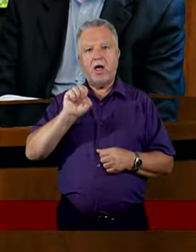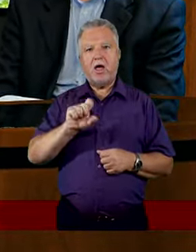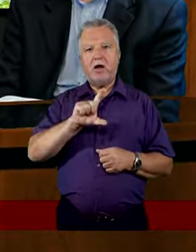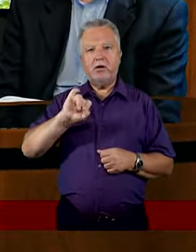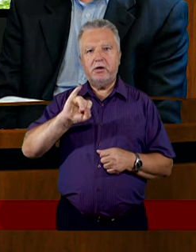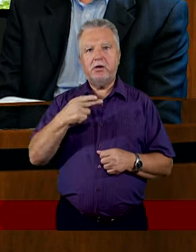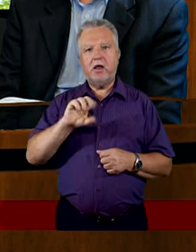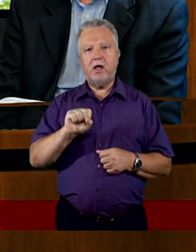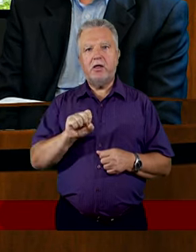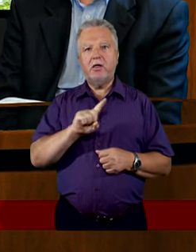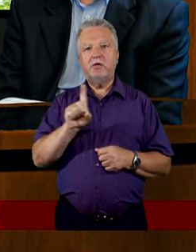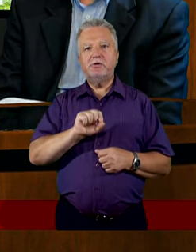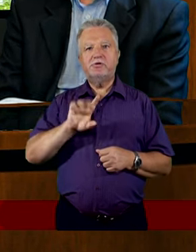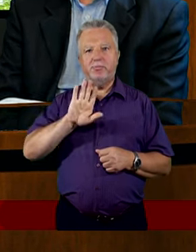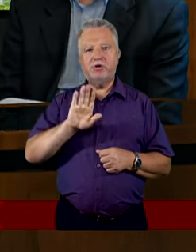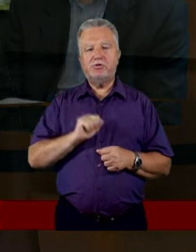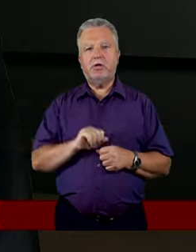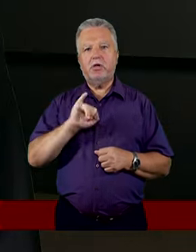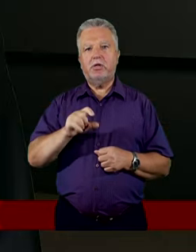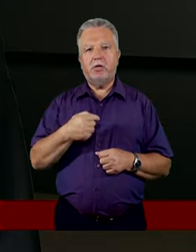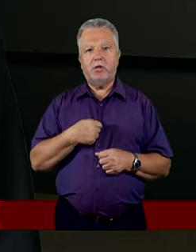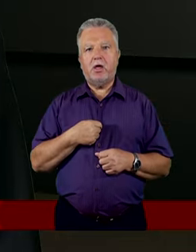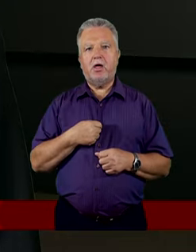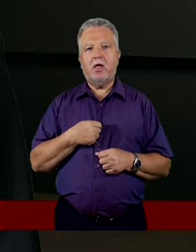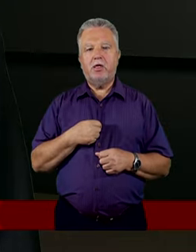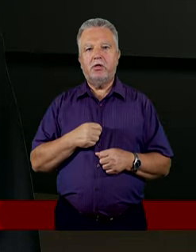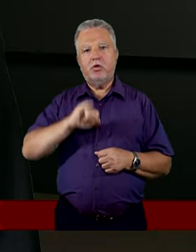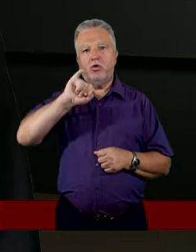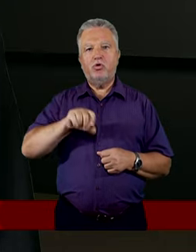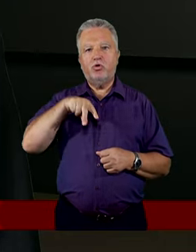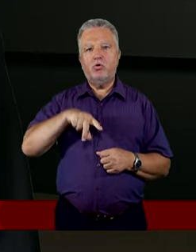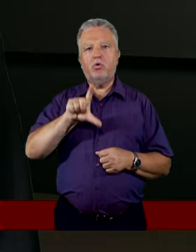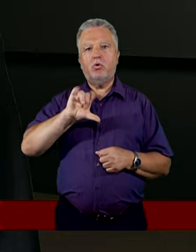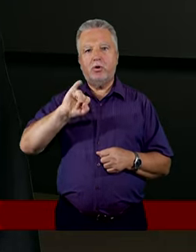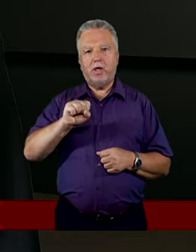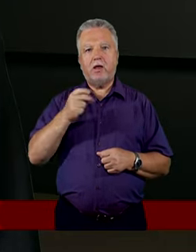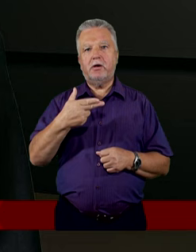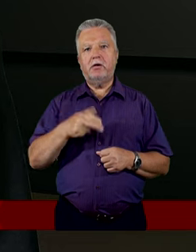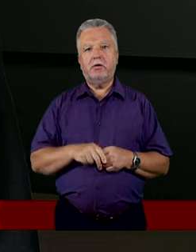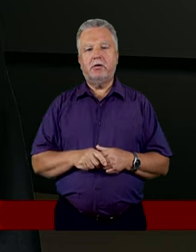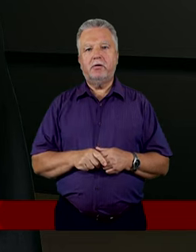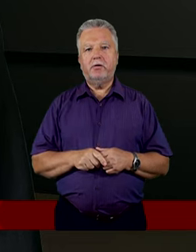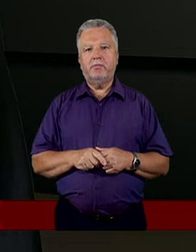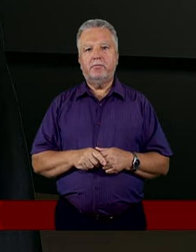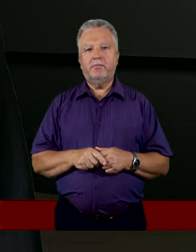Halinka, Zbyszek i ja mam na imię Julian.